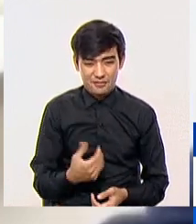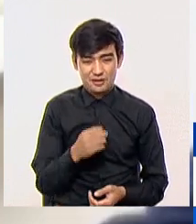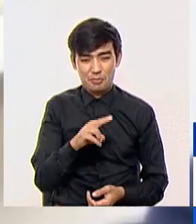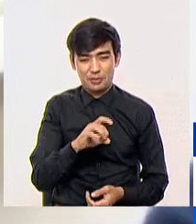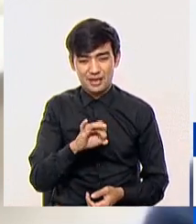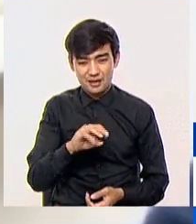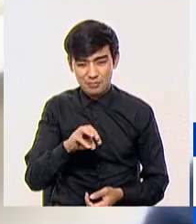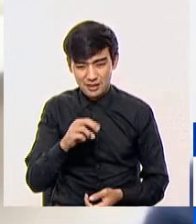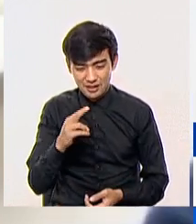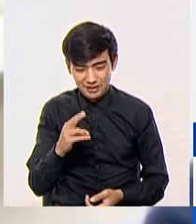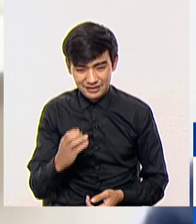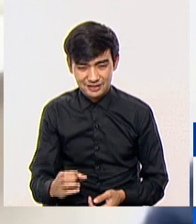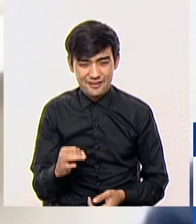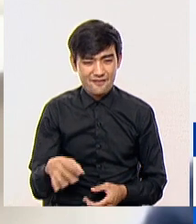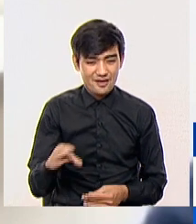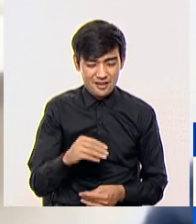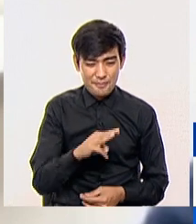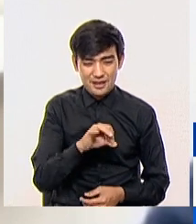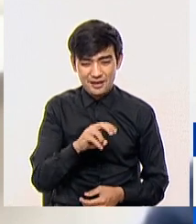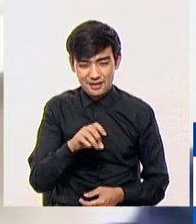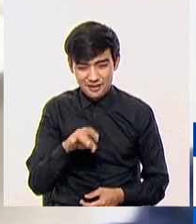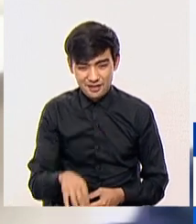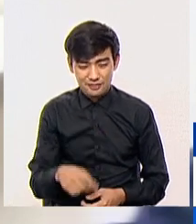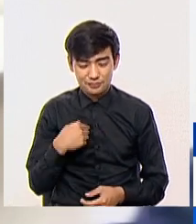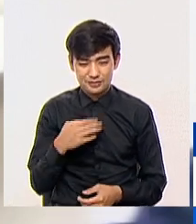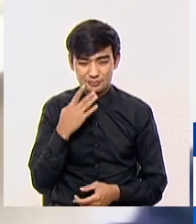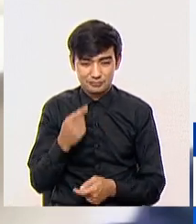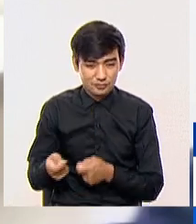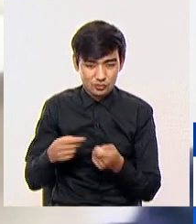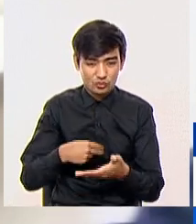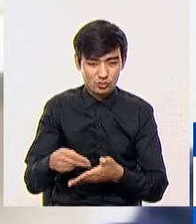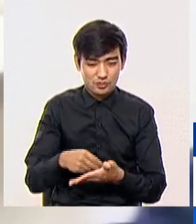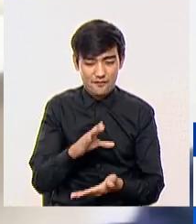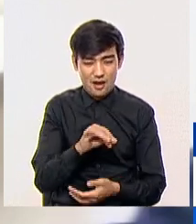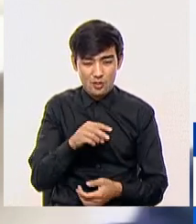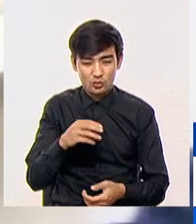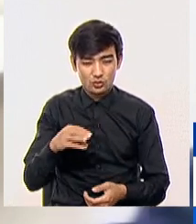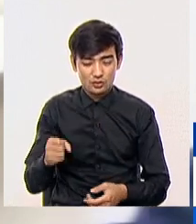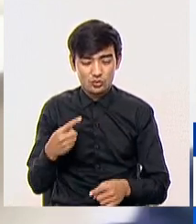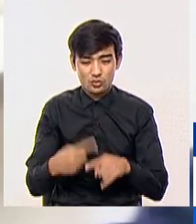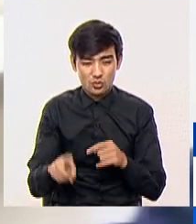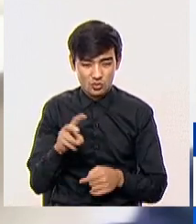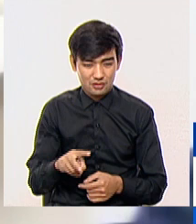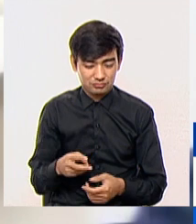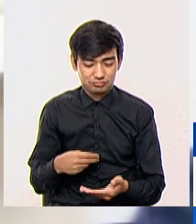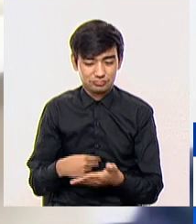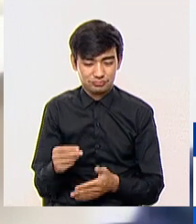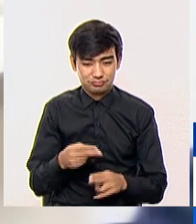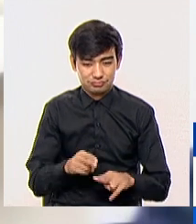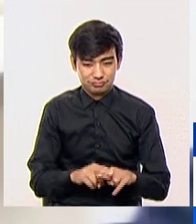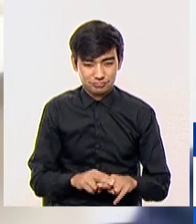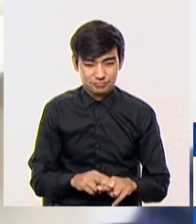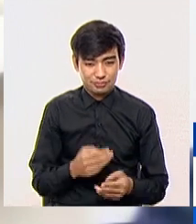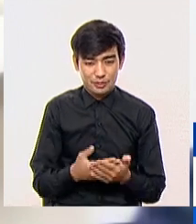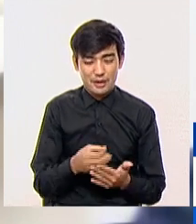примиксы, минералы бәрі сырттан валюта келеді. Сол қазір қараңызшы валюта,